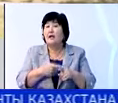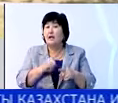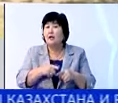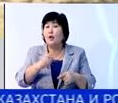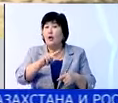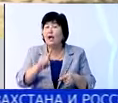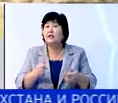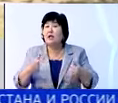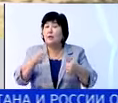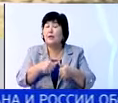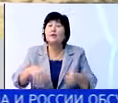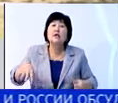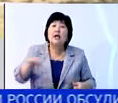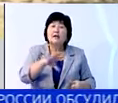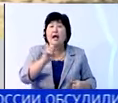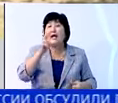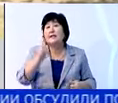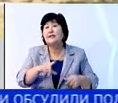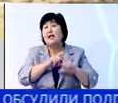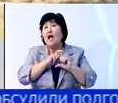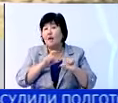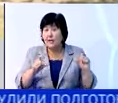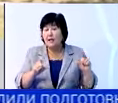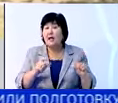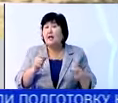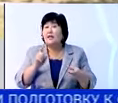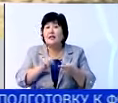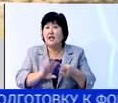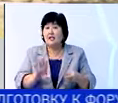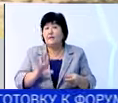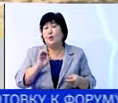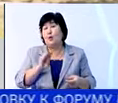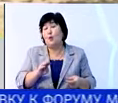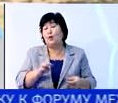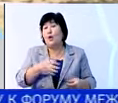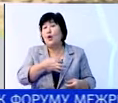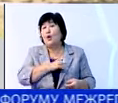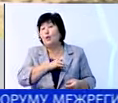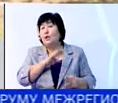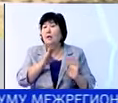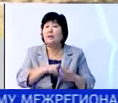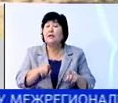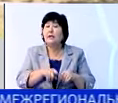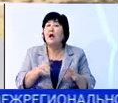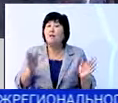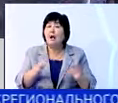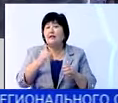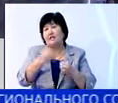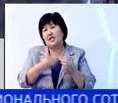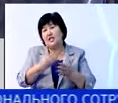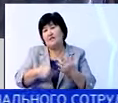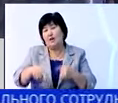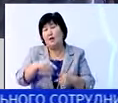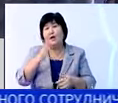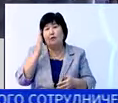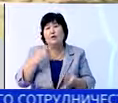газу подключаются также все социальные объекты, независимо от юридической принадлежности, также малого и среднего бизнеса.